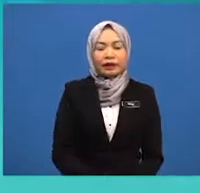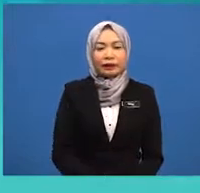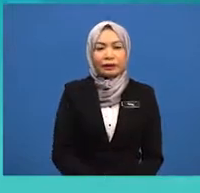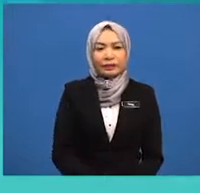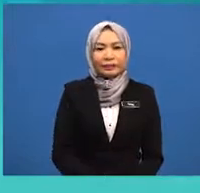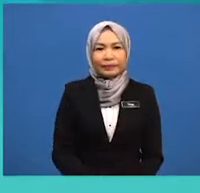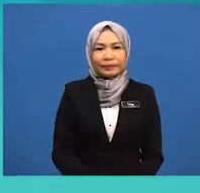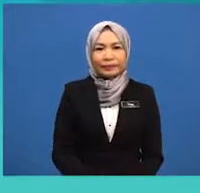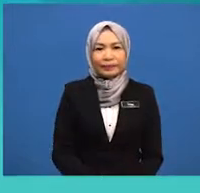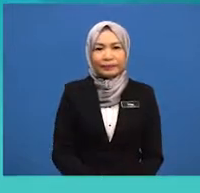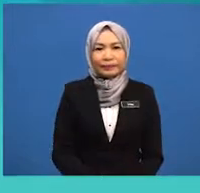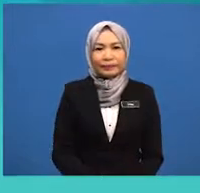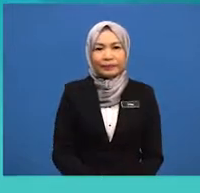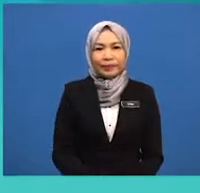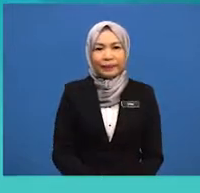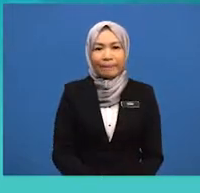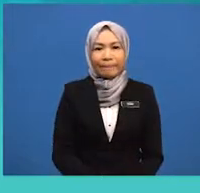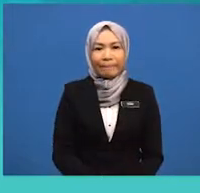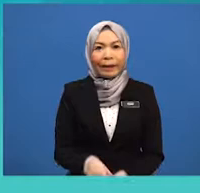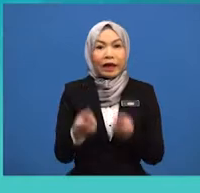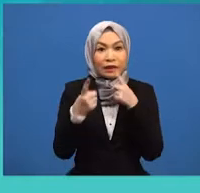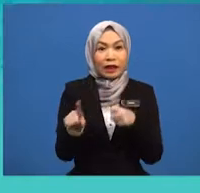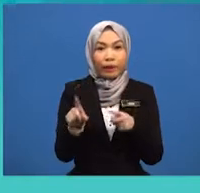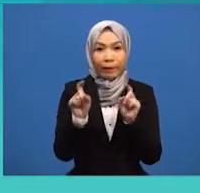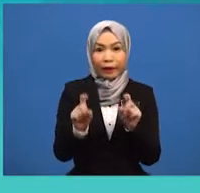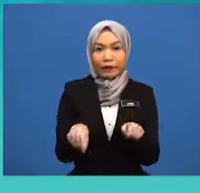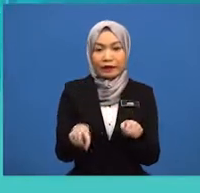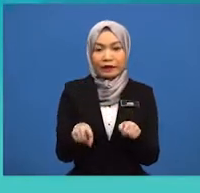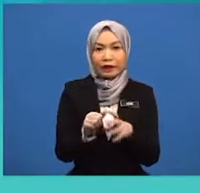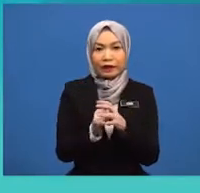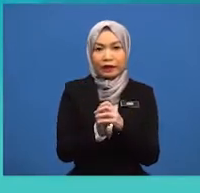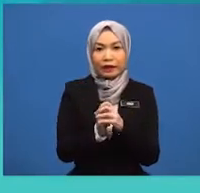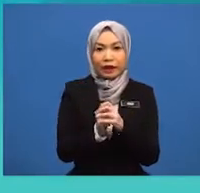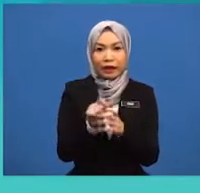diperoleh adalah 9 cm persegi.